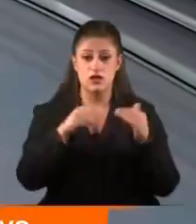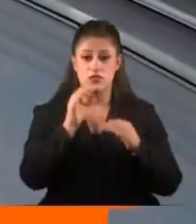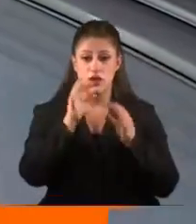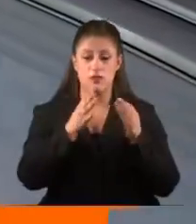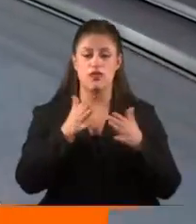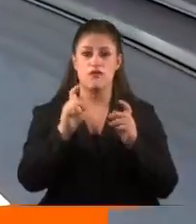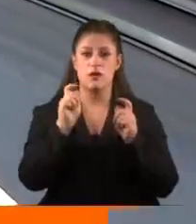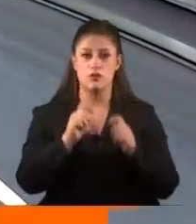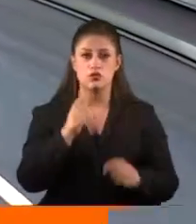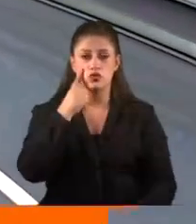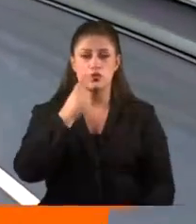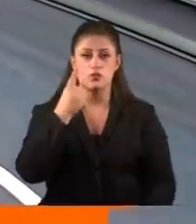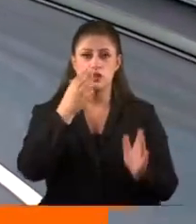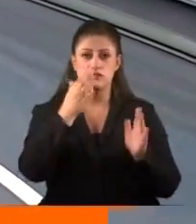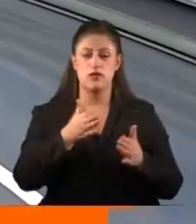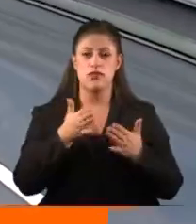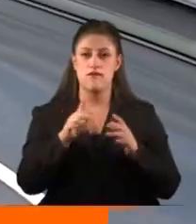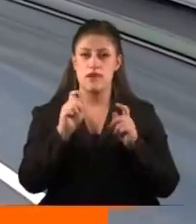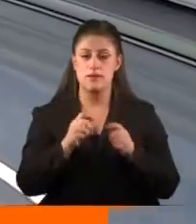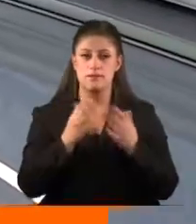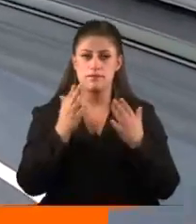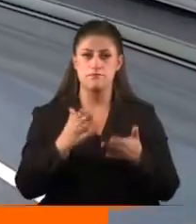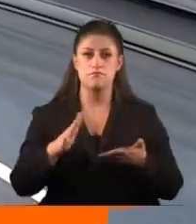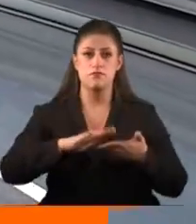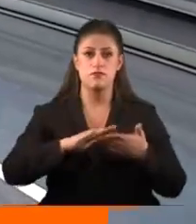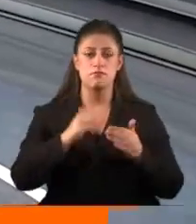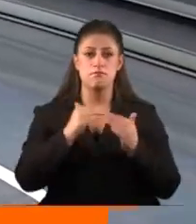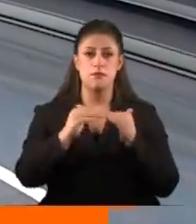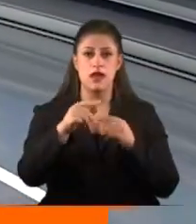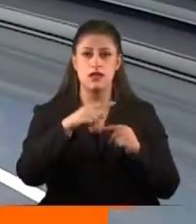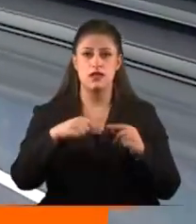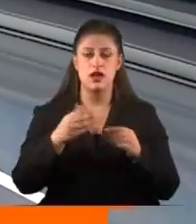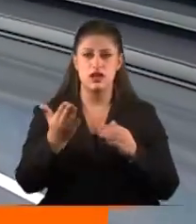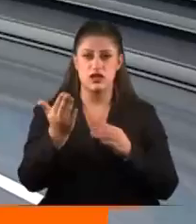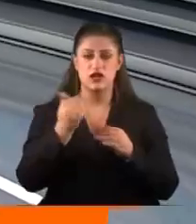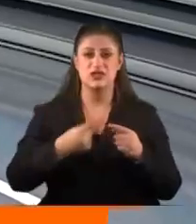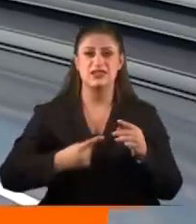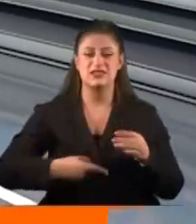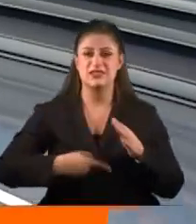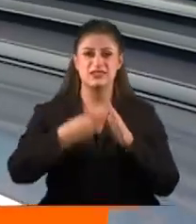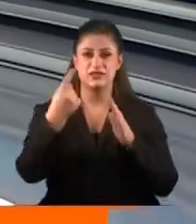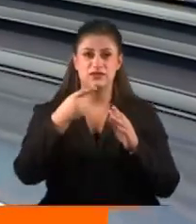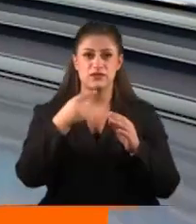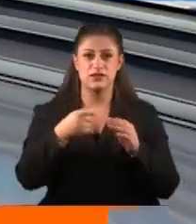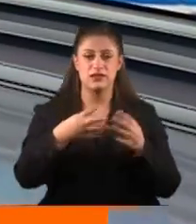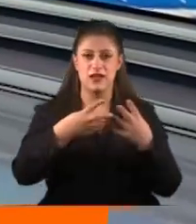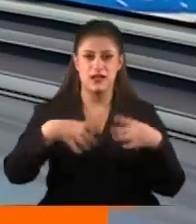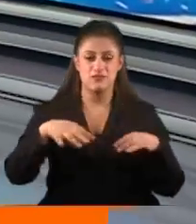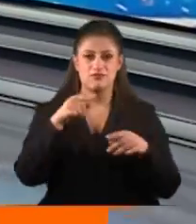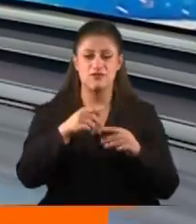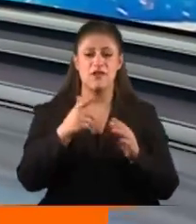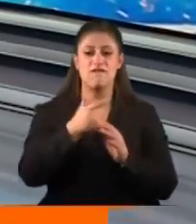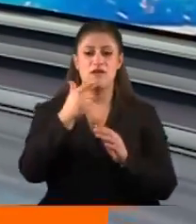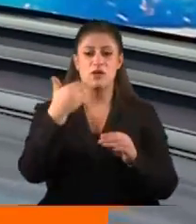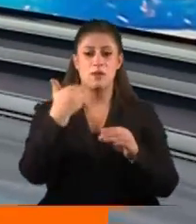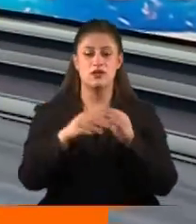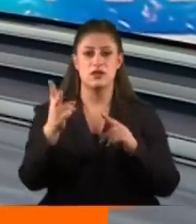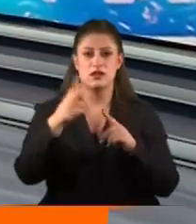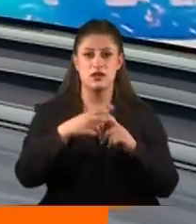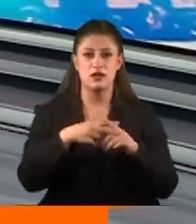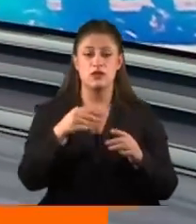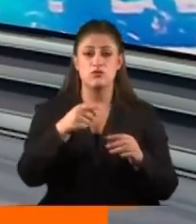Eee Cumhurbaşkanı Erdoğan'la devam edelim biz de şimdi Birleşmiş Milletler geleceğinin Zirvesi etkinliğine video mesajla katıldı zirveye Erdoğan'ın